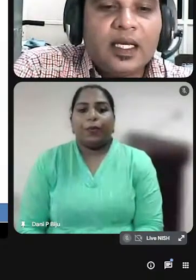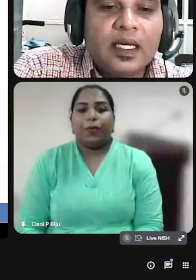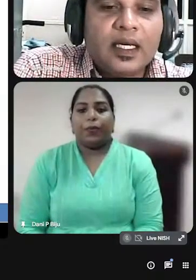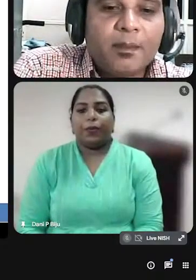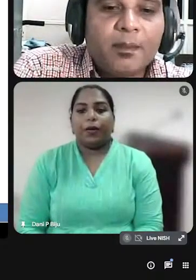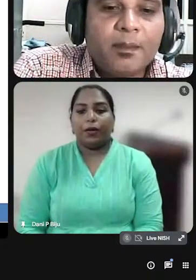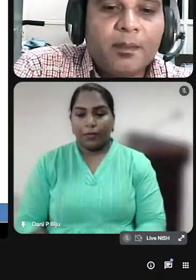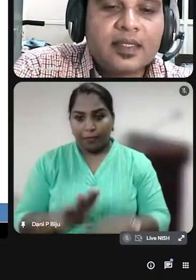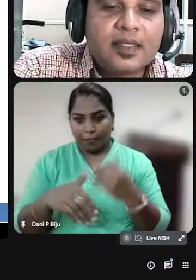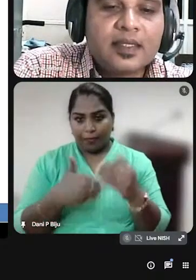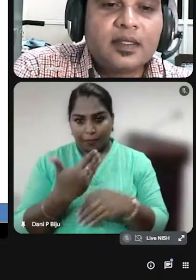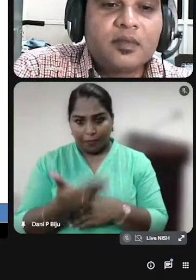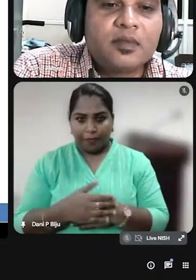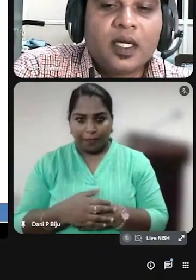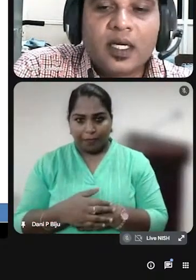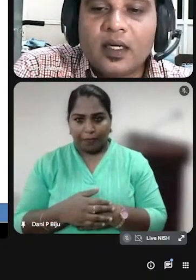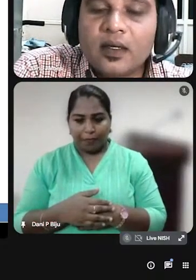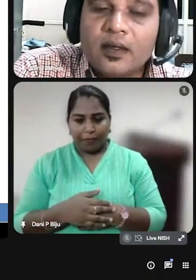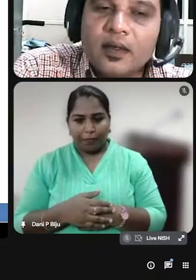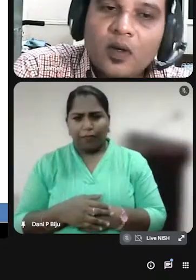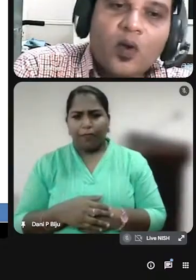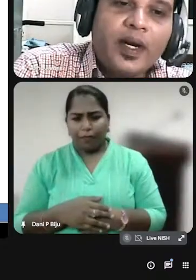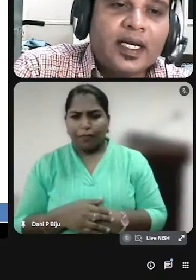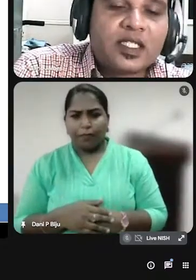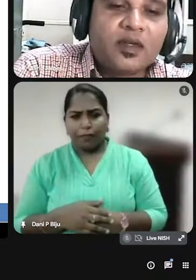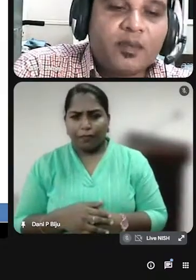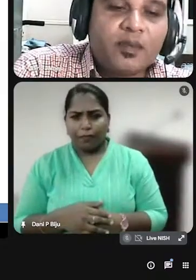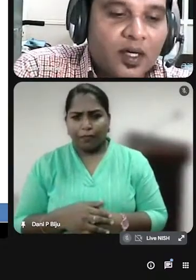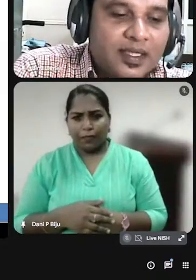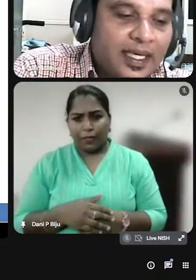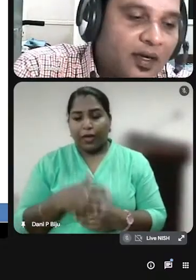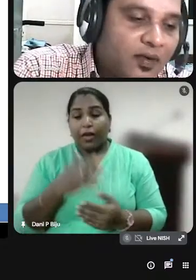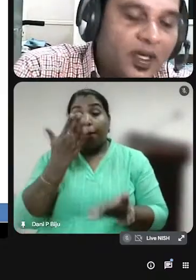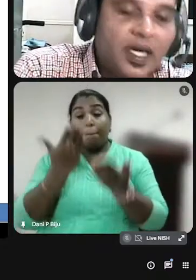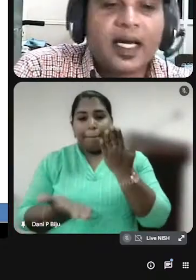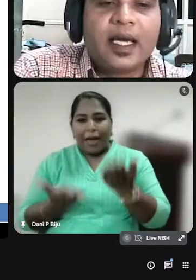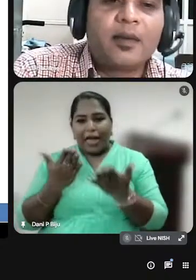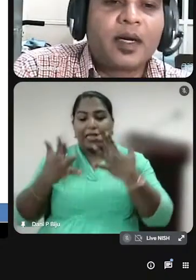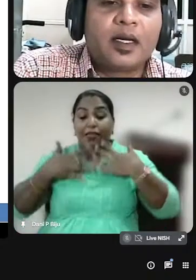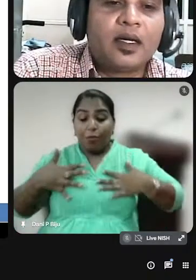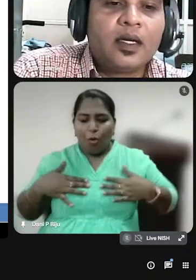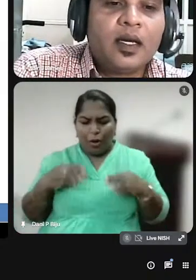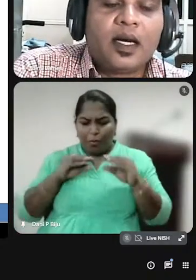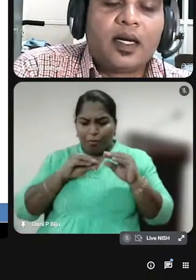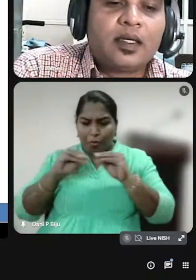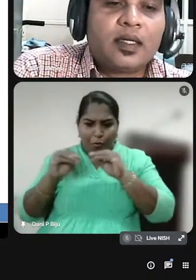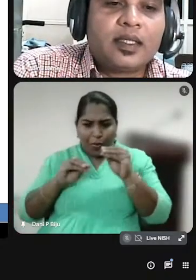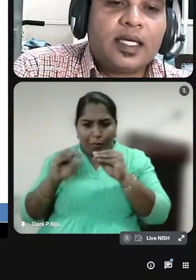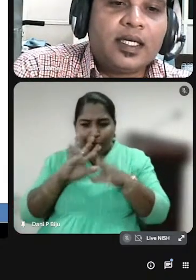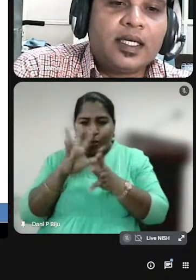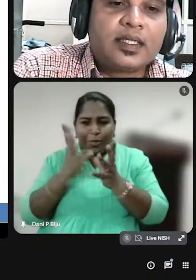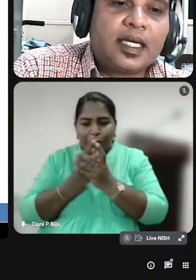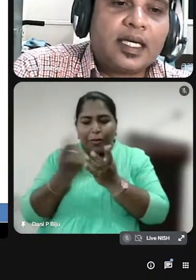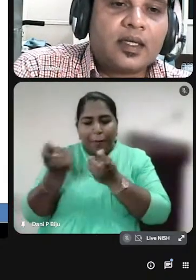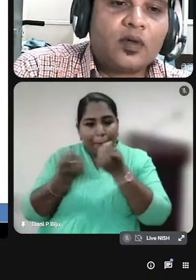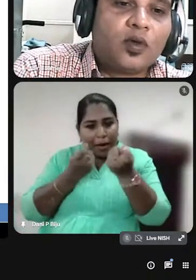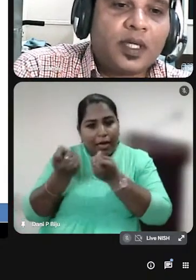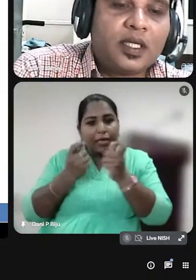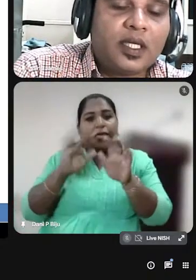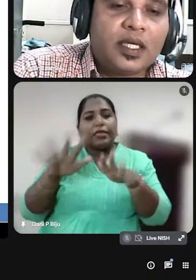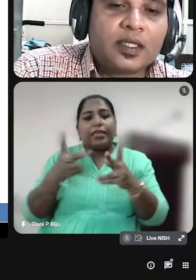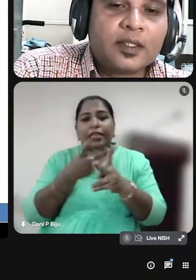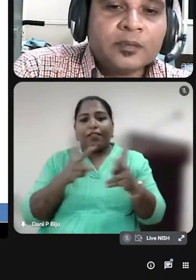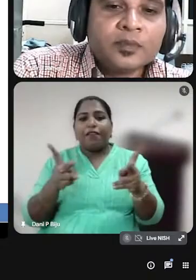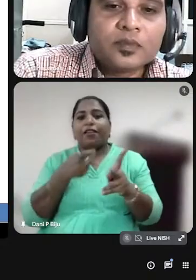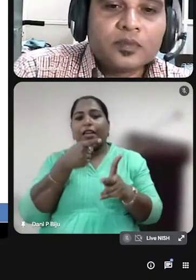ഇനി ബാലൻസറും കോർഡിനേഷനും വേണ്ടിയുള്ള ചില വ്യായാമങ്ങൾ ആണ് ഞാൻ ഈ ചാർട്ടിൽ.